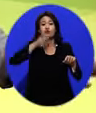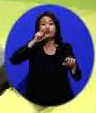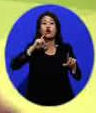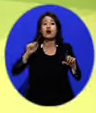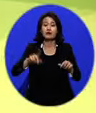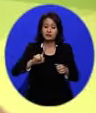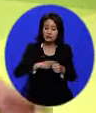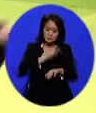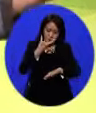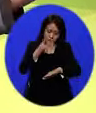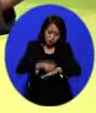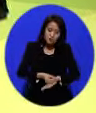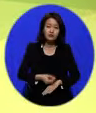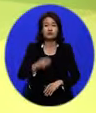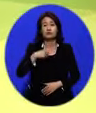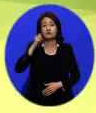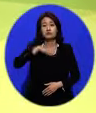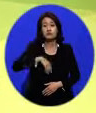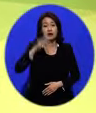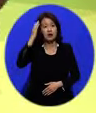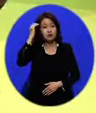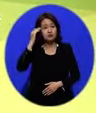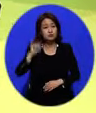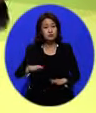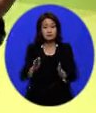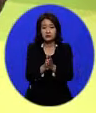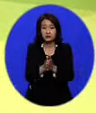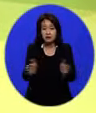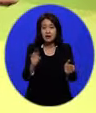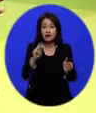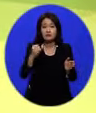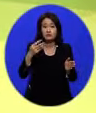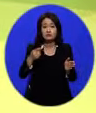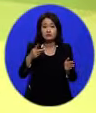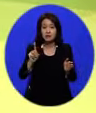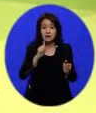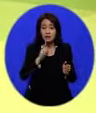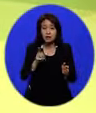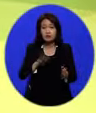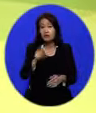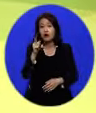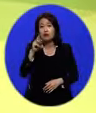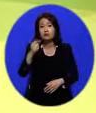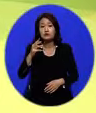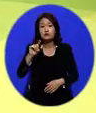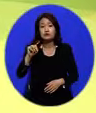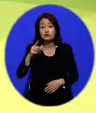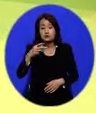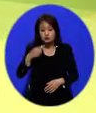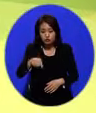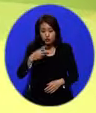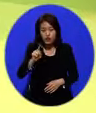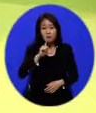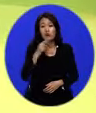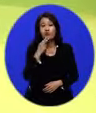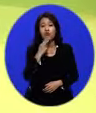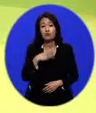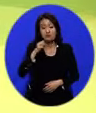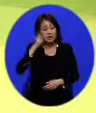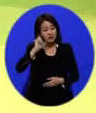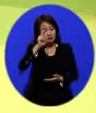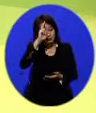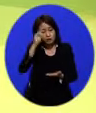그냥 녹아 있어서 지금 우리는 이제 시작하니까 하브르타고 얘기는 하는데 그 사람들 하브르타라고 얘기하지 않아요. 왜? 우리가 새끼